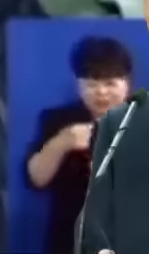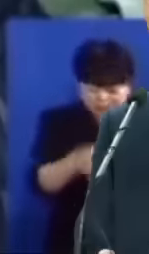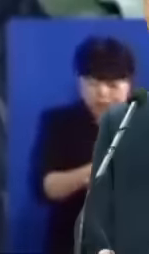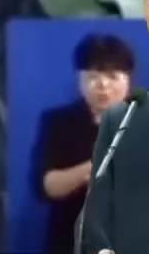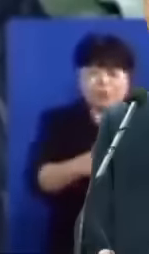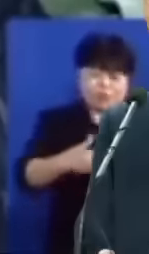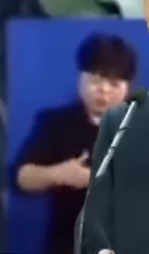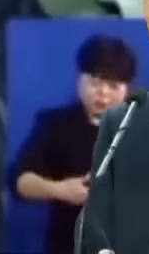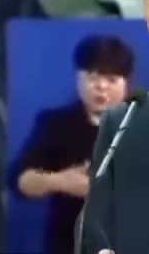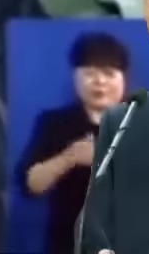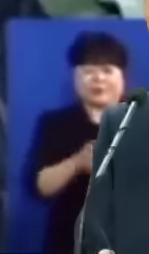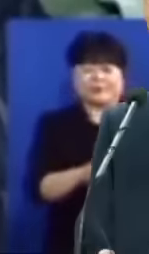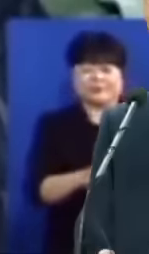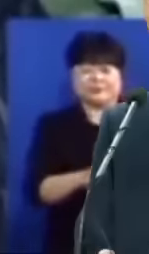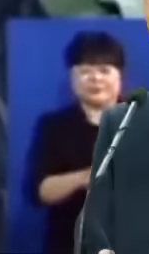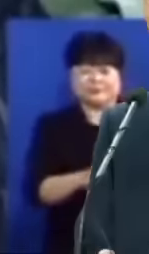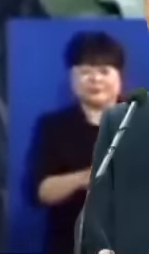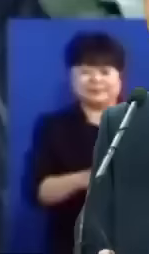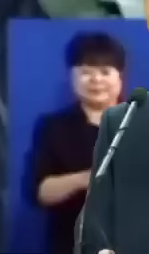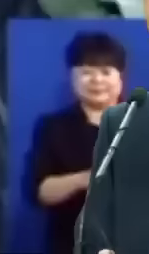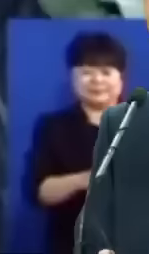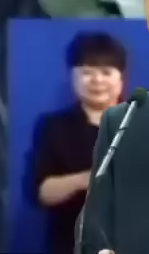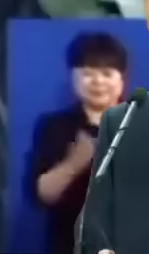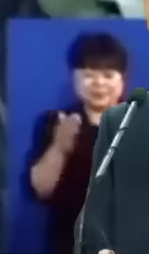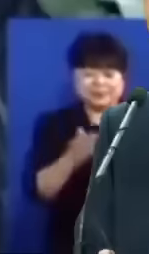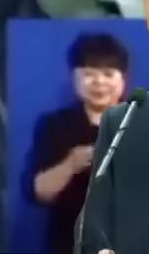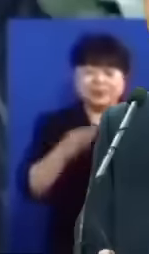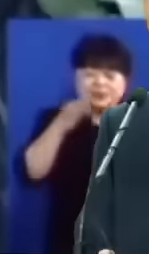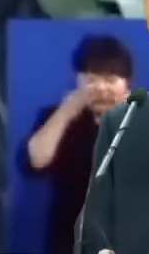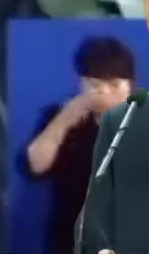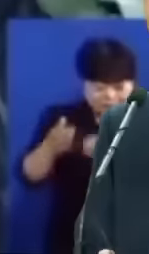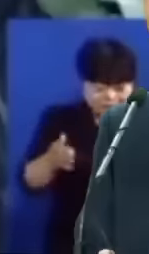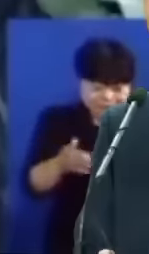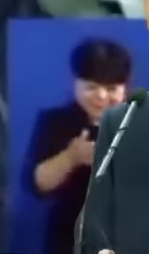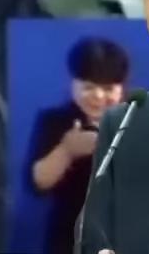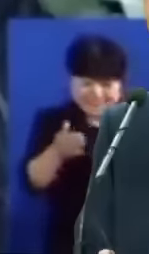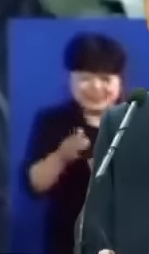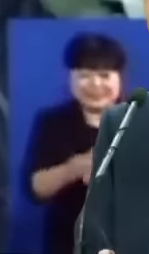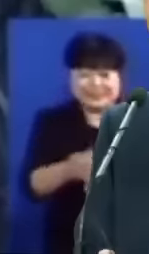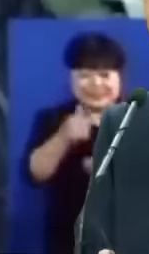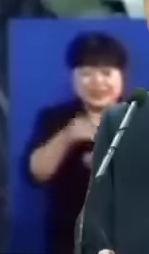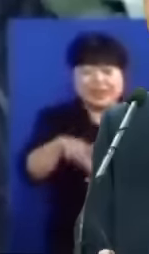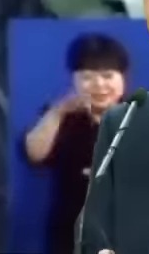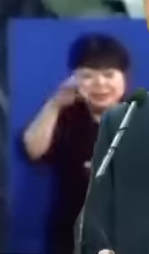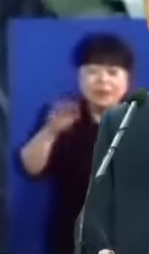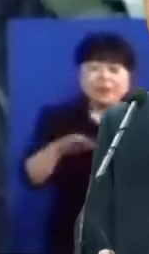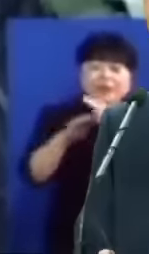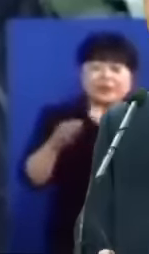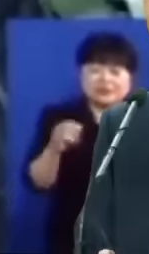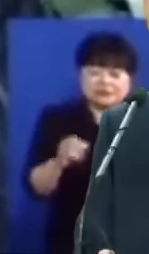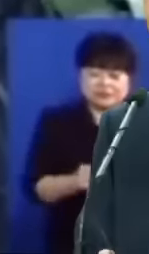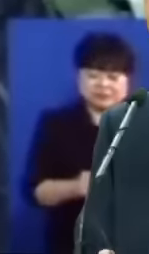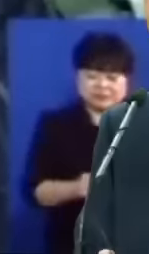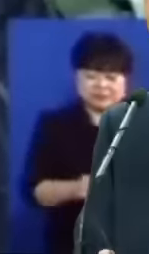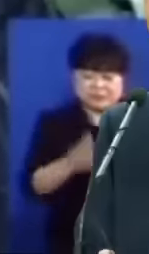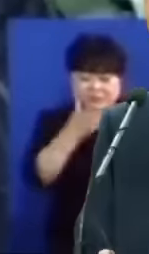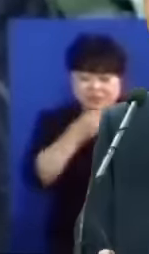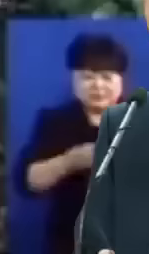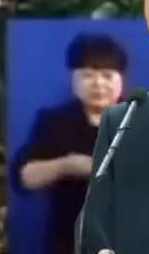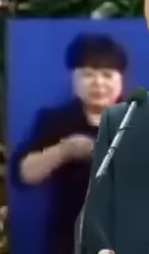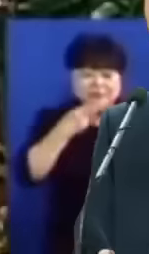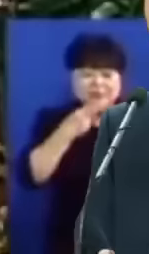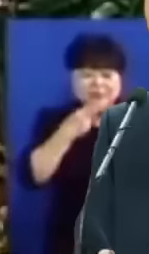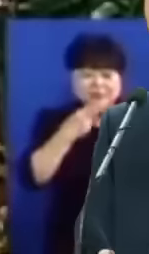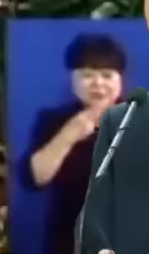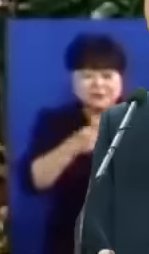않고는 어렵습니다. 그러나 그 길이 최선의 길인 것입니다. 최초의 가정불화는 하나님 앞에서 아담이